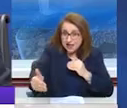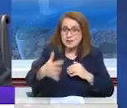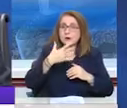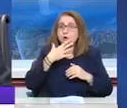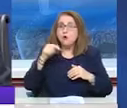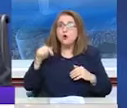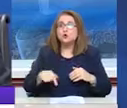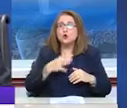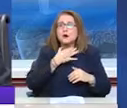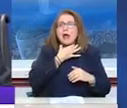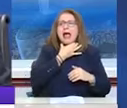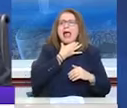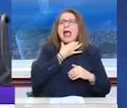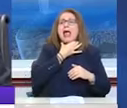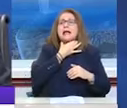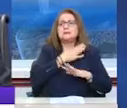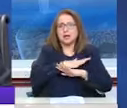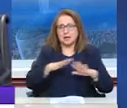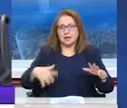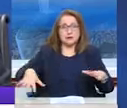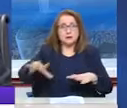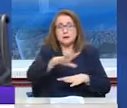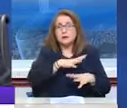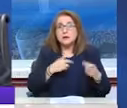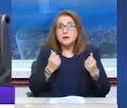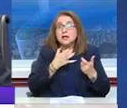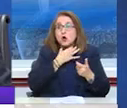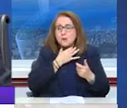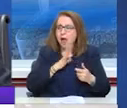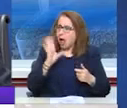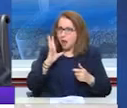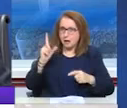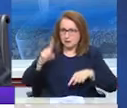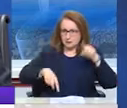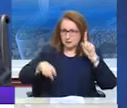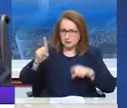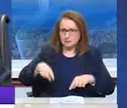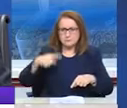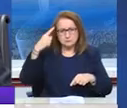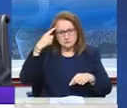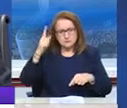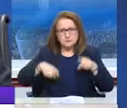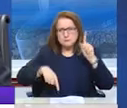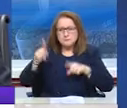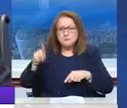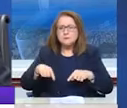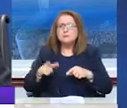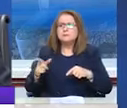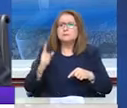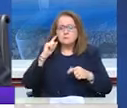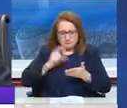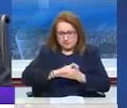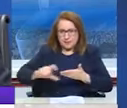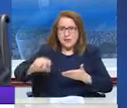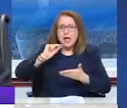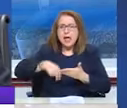βρισκόμαστε σε εξαιρετικά έκτοκτες οικονομικές συνθήκες. Αυτό όμως δεν σημαίνει ότι έχει δοθεί άφεση υποχρεώσεων, ιδιαίτερα σε επιταγές